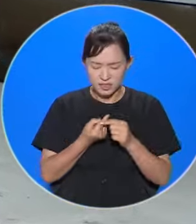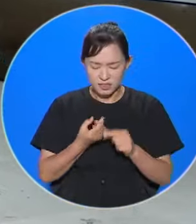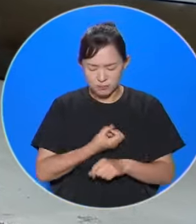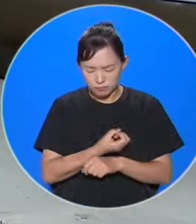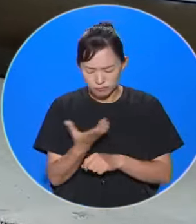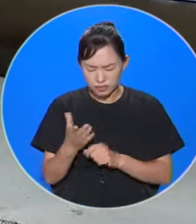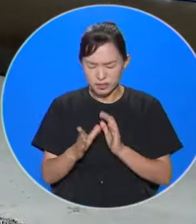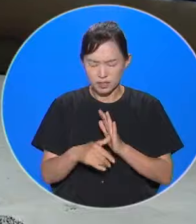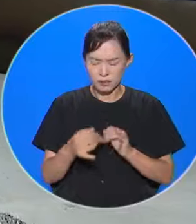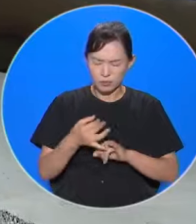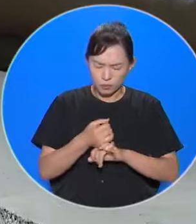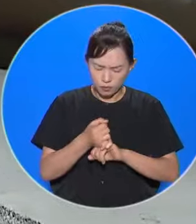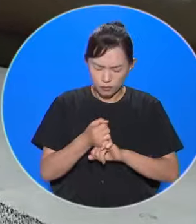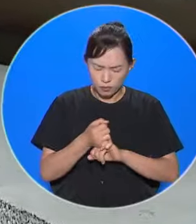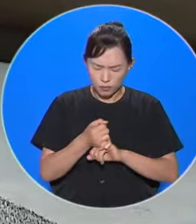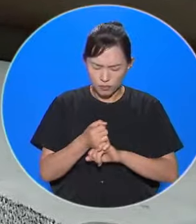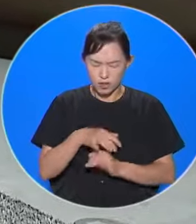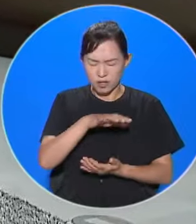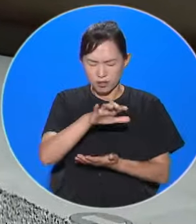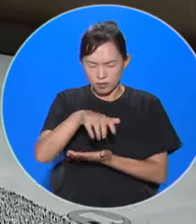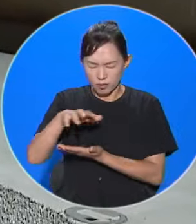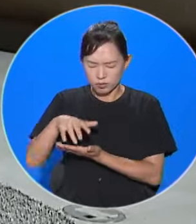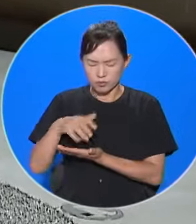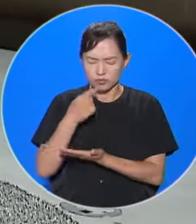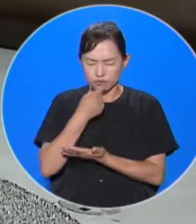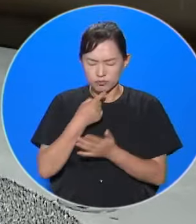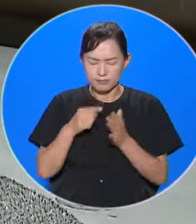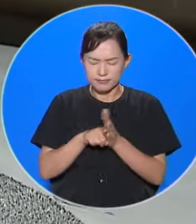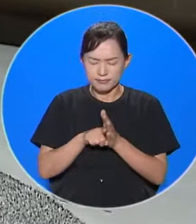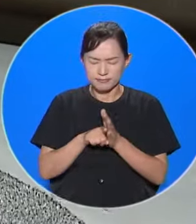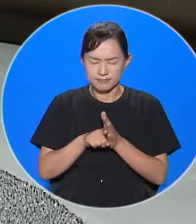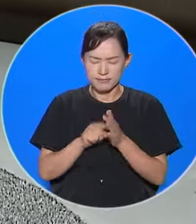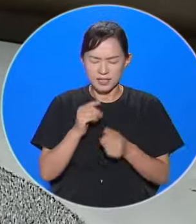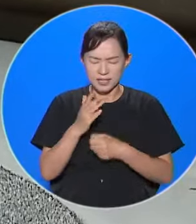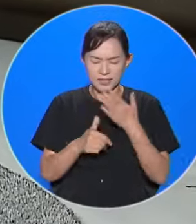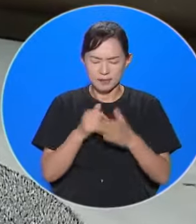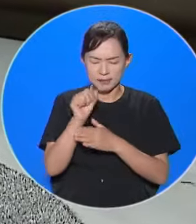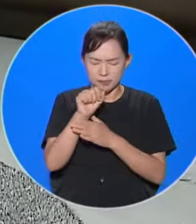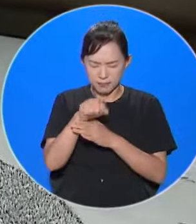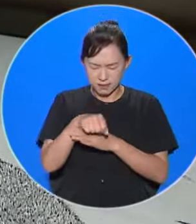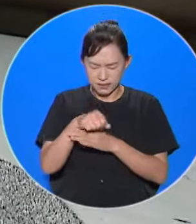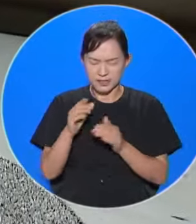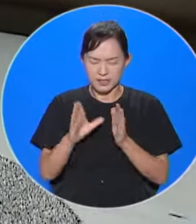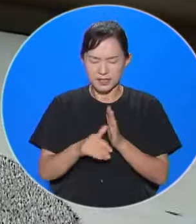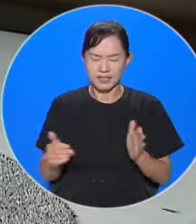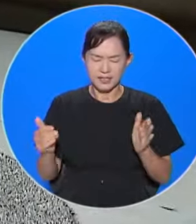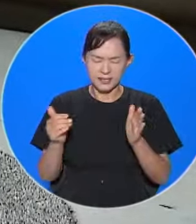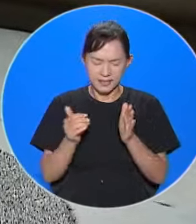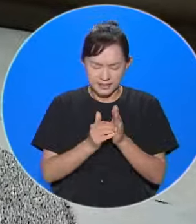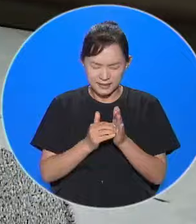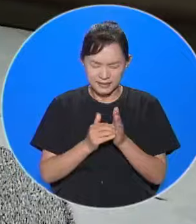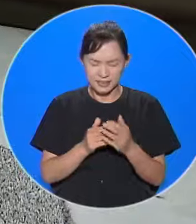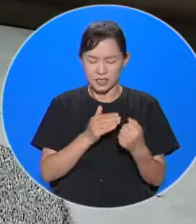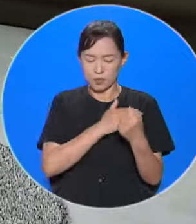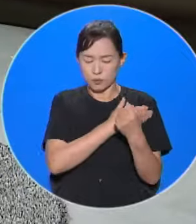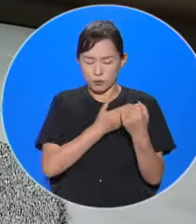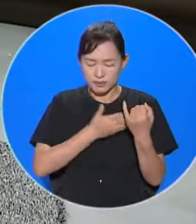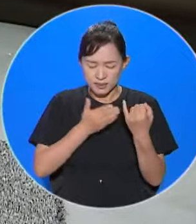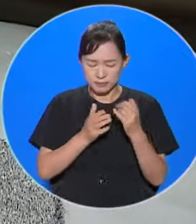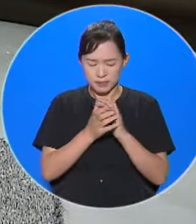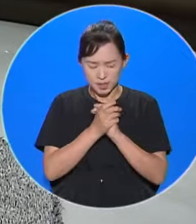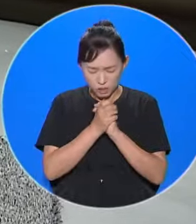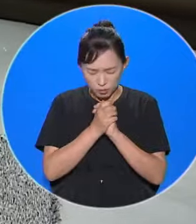때 반드시 단을 거둘 줄 믿습니다. 하나님, 열매 맺는 날까지 우리 권사님 하나님